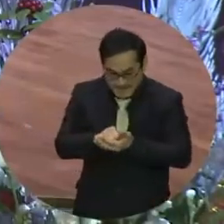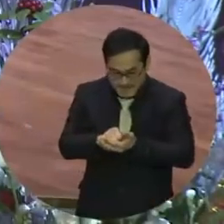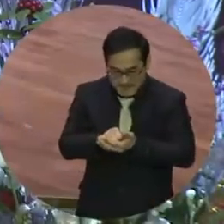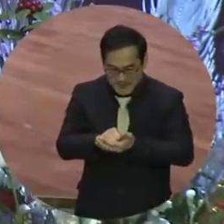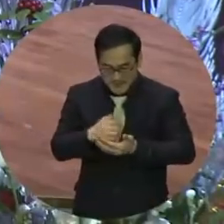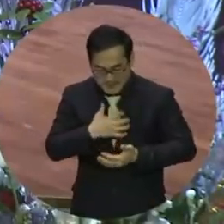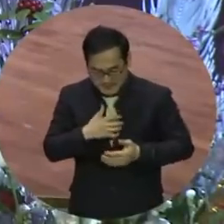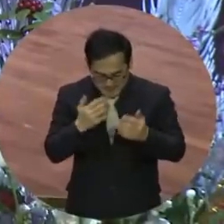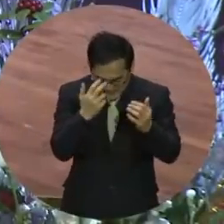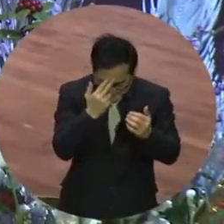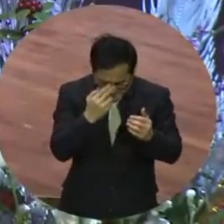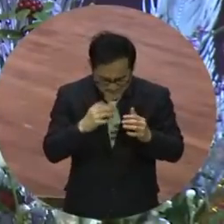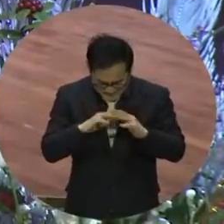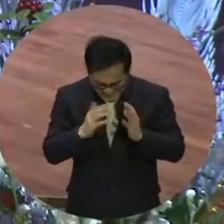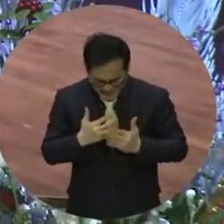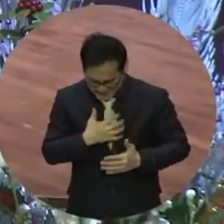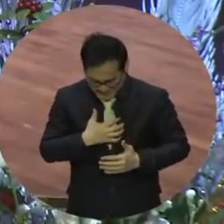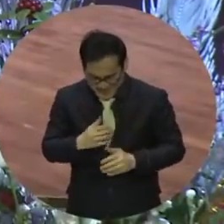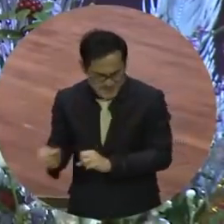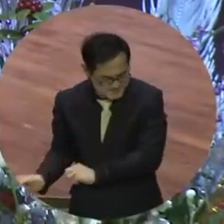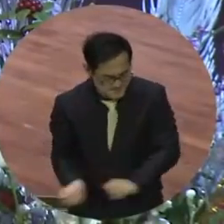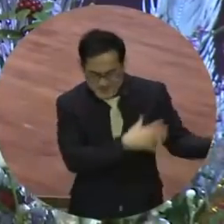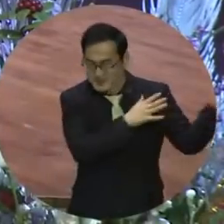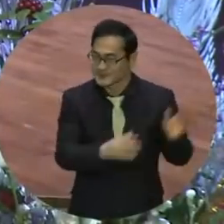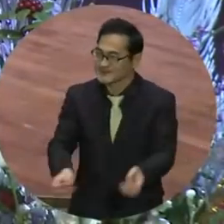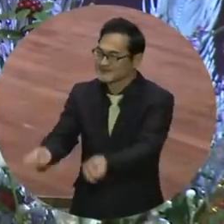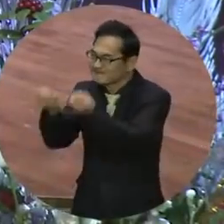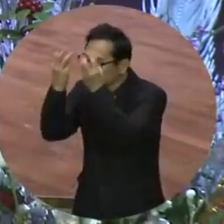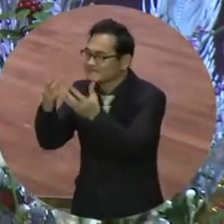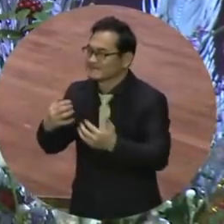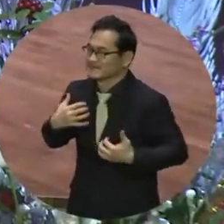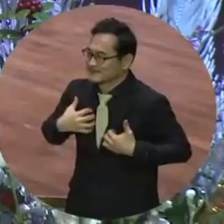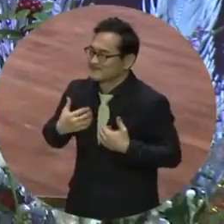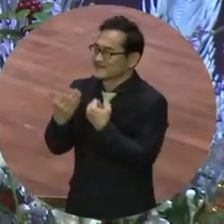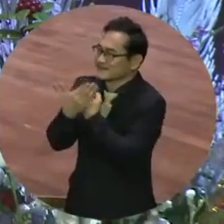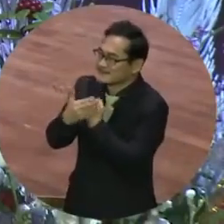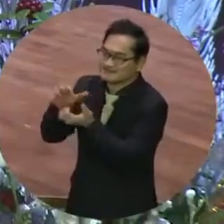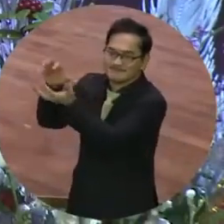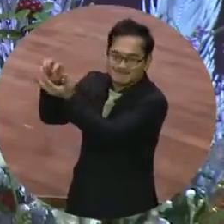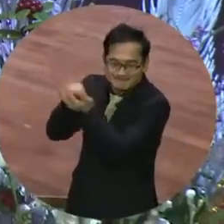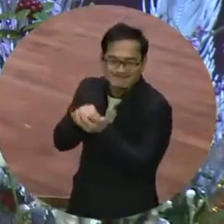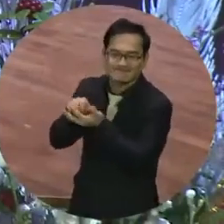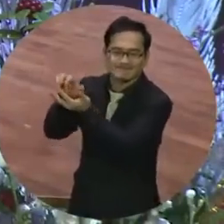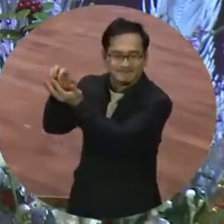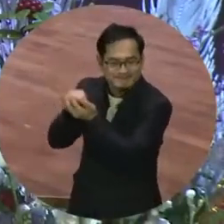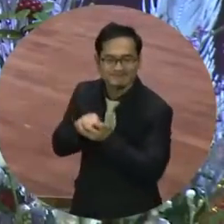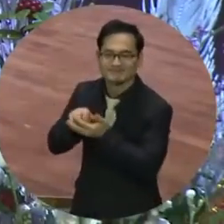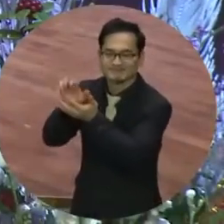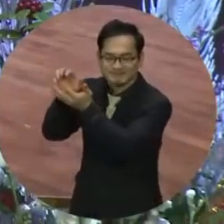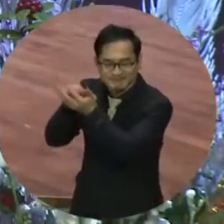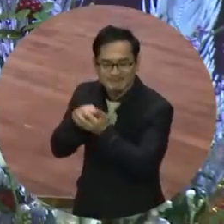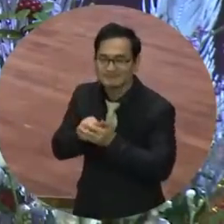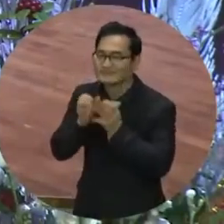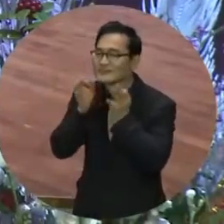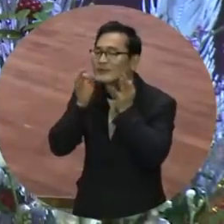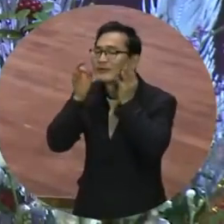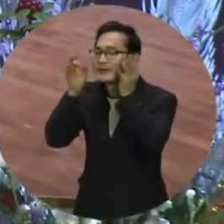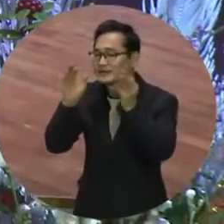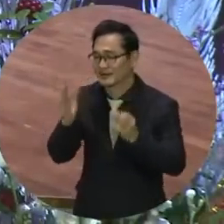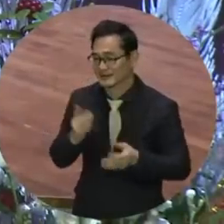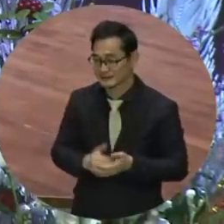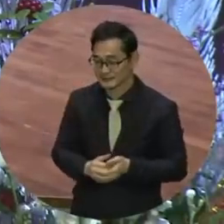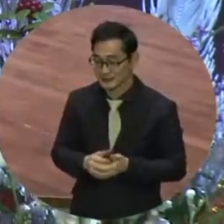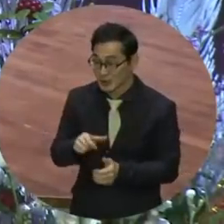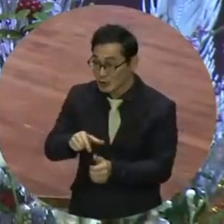주의 일을 할 때 이런 예수 그리스도의 십자가의 대속과 부활을 통해 주어지는 기쁨이 바탕이 되어야 돼. 이 구원의